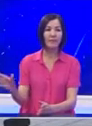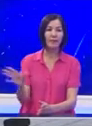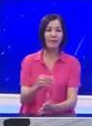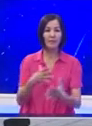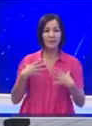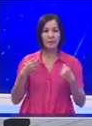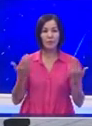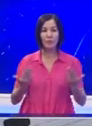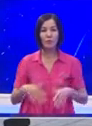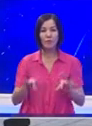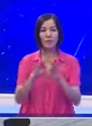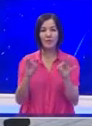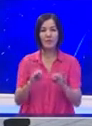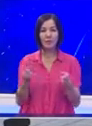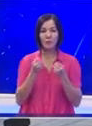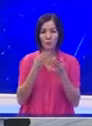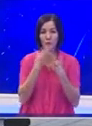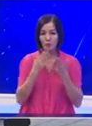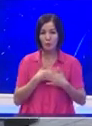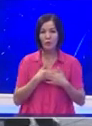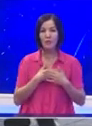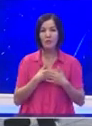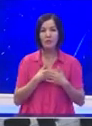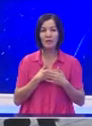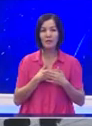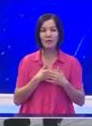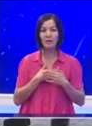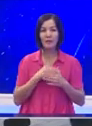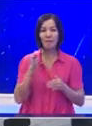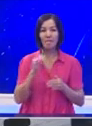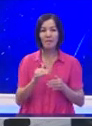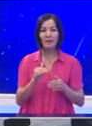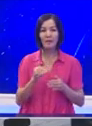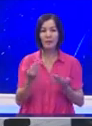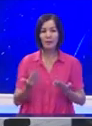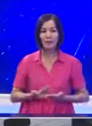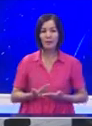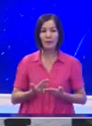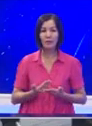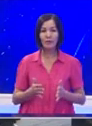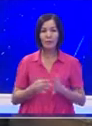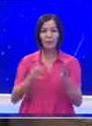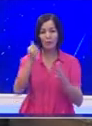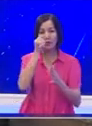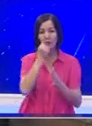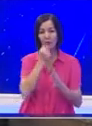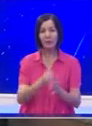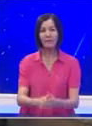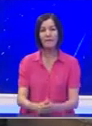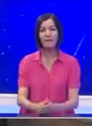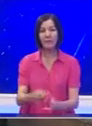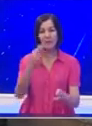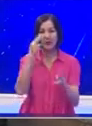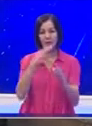ұстанып, спортты серік етіңіздер. Мың жасаңыздар, алғыс шексіз барлықтарыңызға.